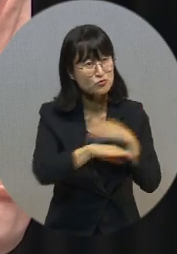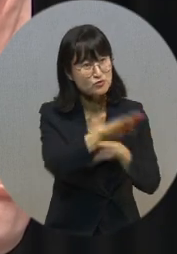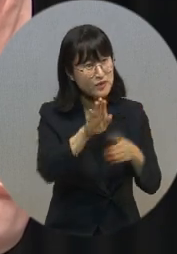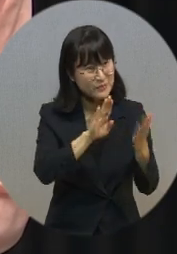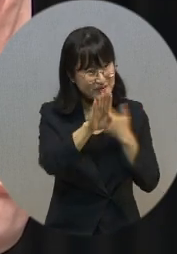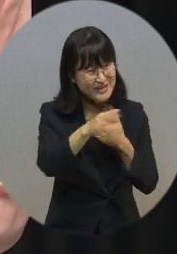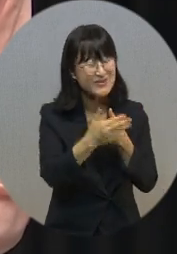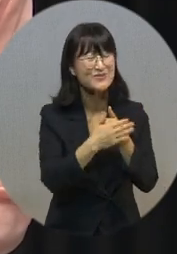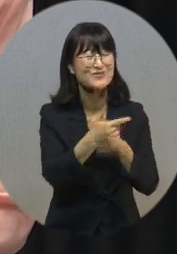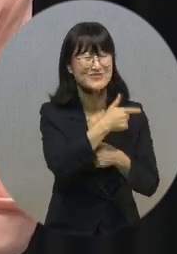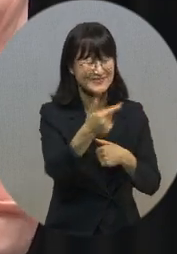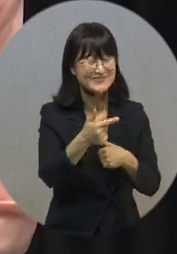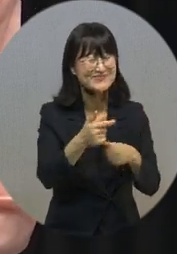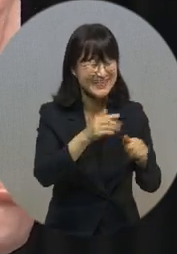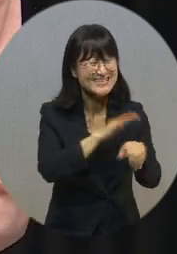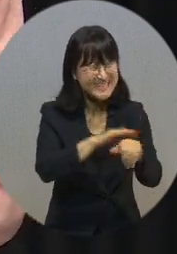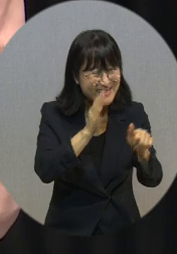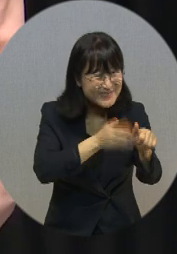잘 부탁합니다.